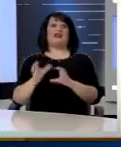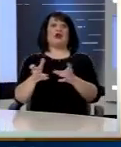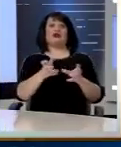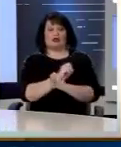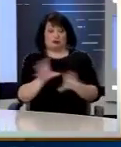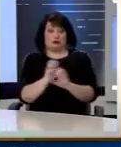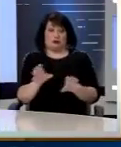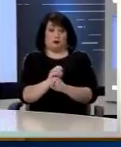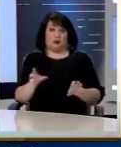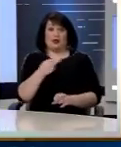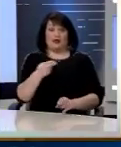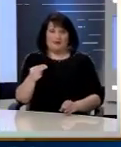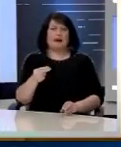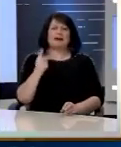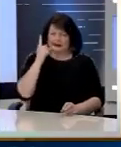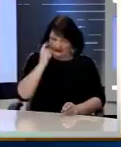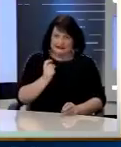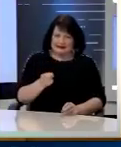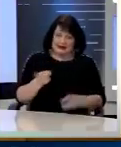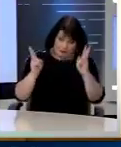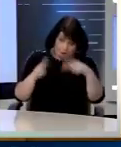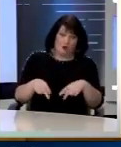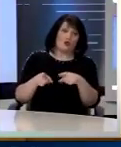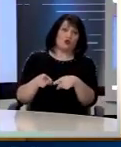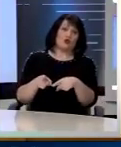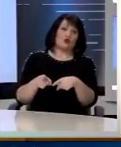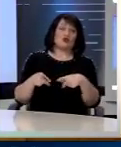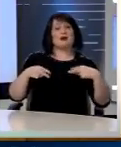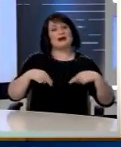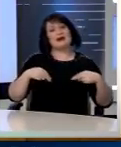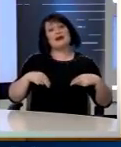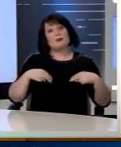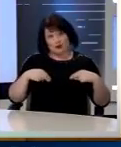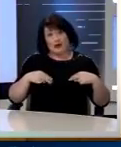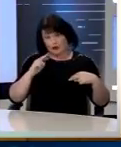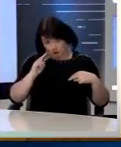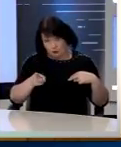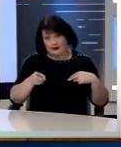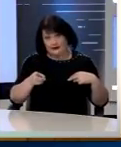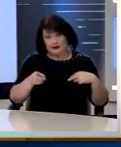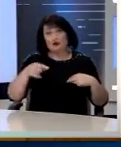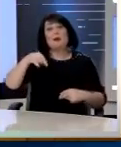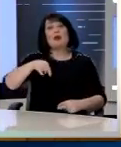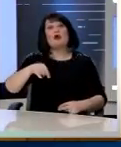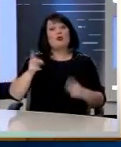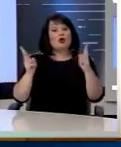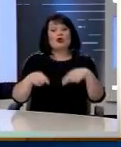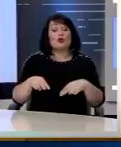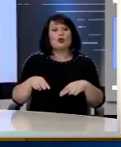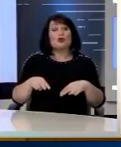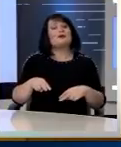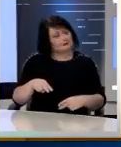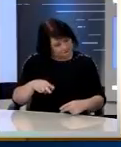τηλεοράσεις. Ξέρετε πού τον γνωρίσανε στο Υπουργείο, κύριε Λοβέρδο, τον κύριο Παπαδόπουλο?